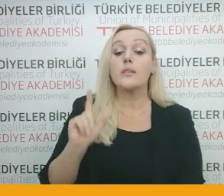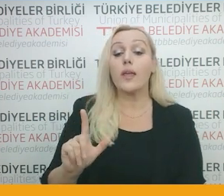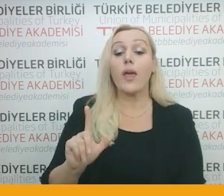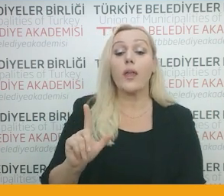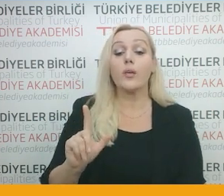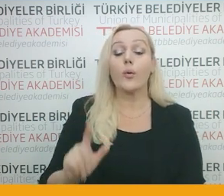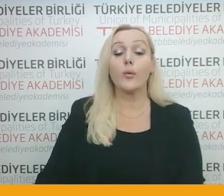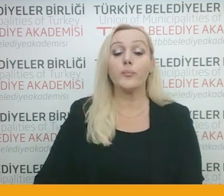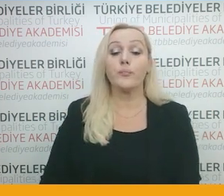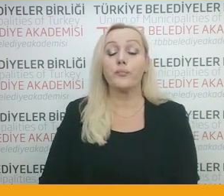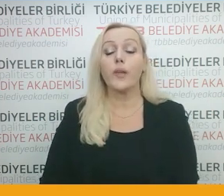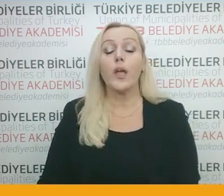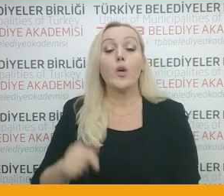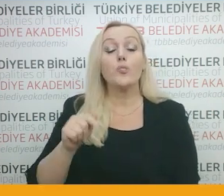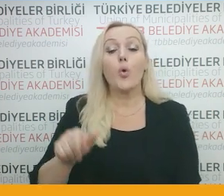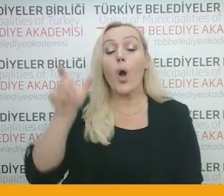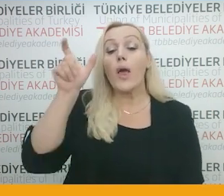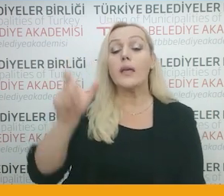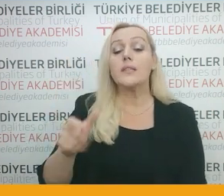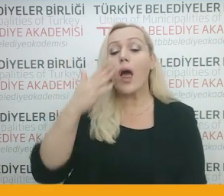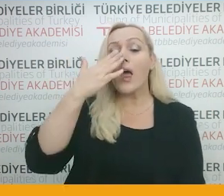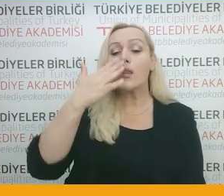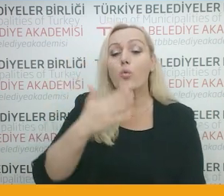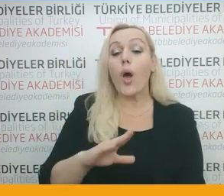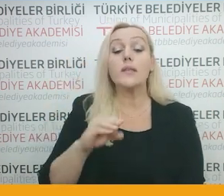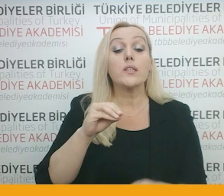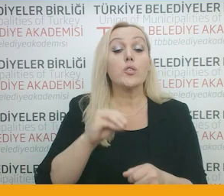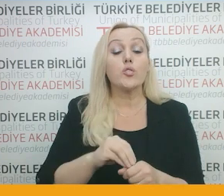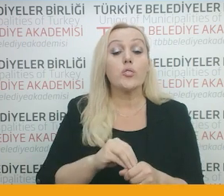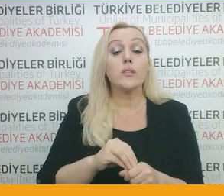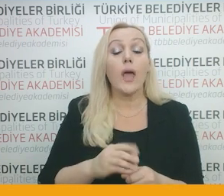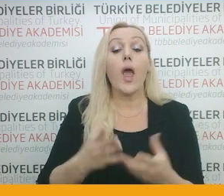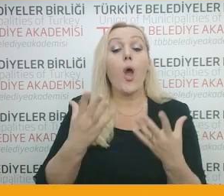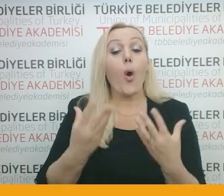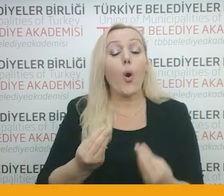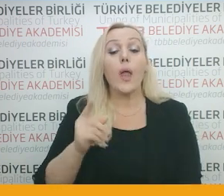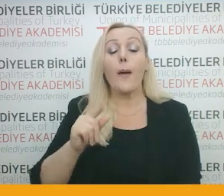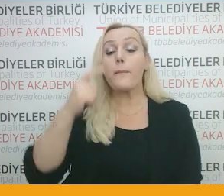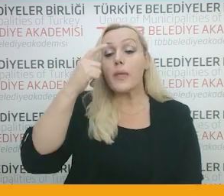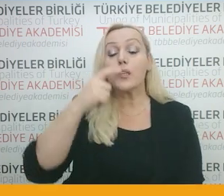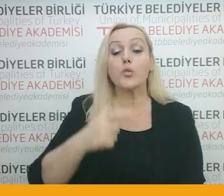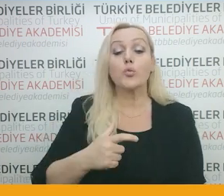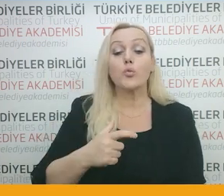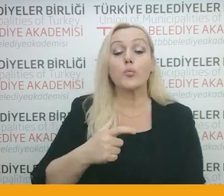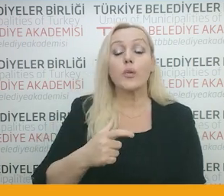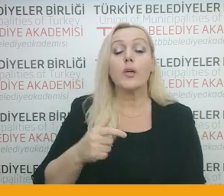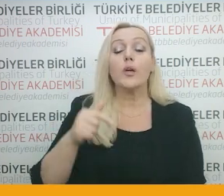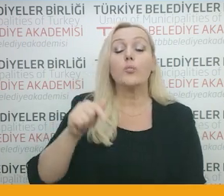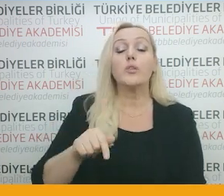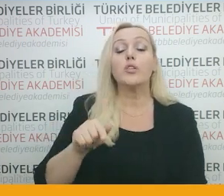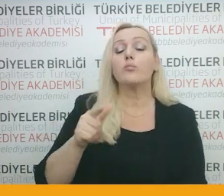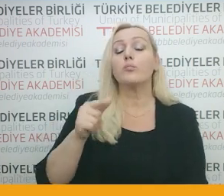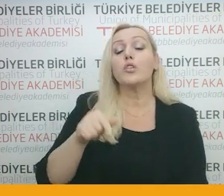gerekiyor. Bu insan fıtratının doğasında gelen bir durum. Bu davranışı birçok